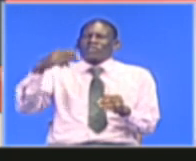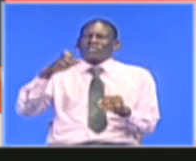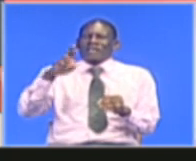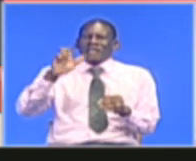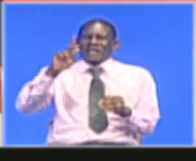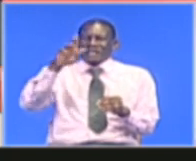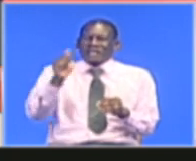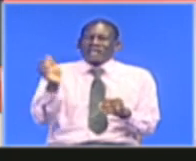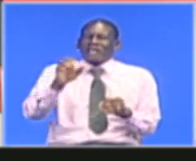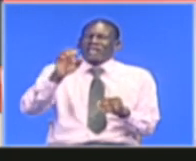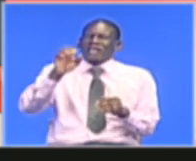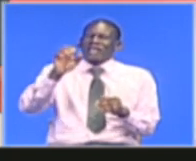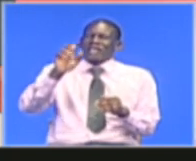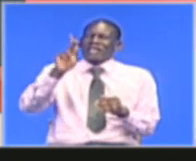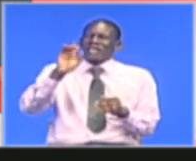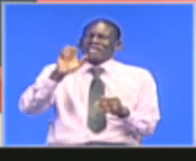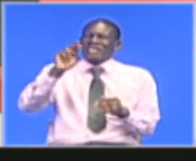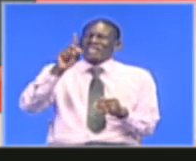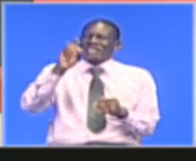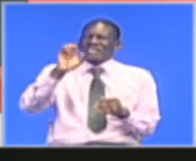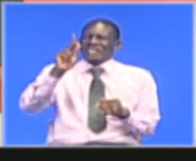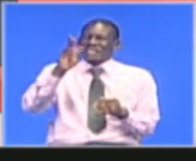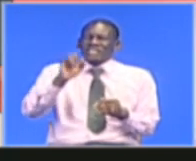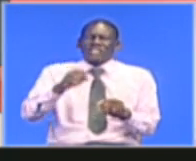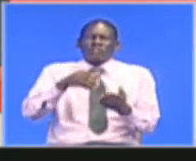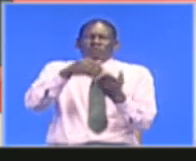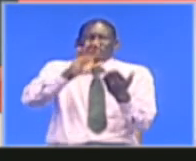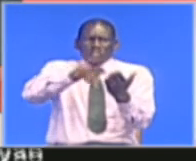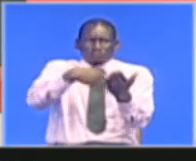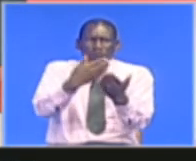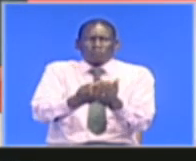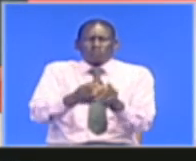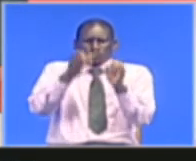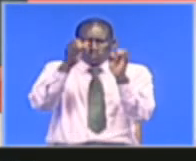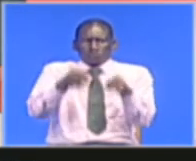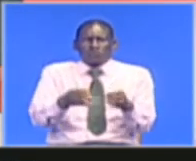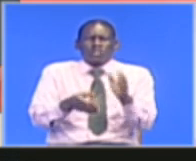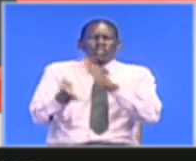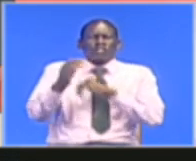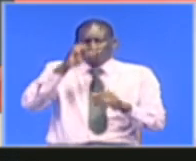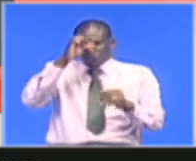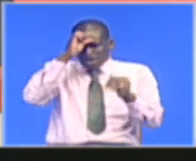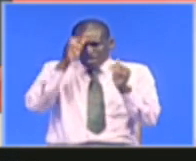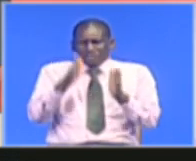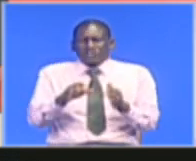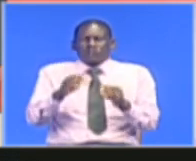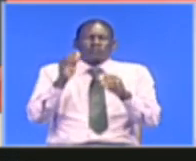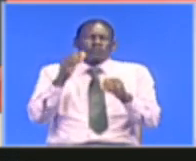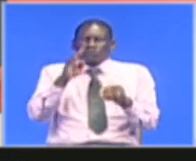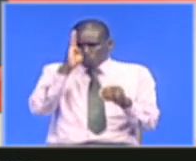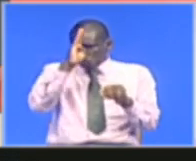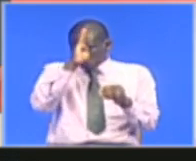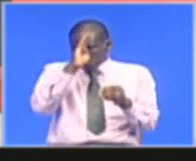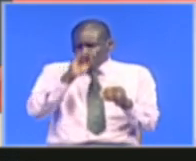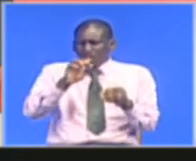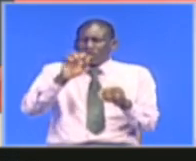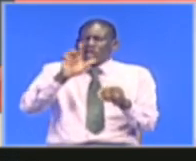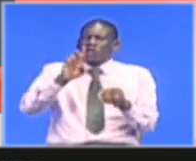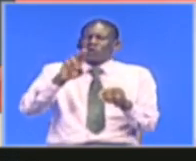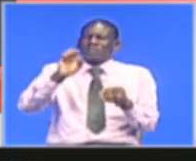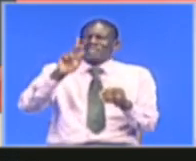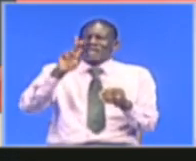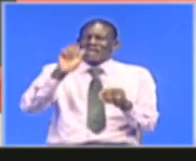ili kutuma ombi lake rasmi wakati shughuli hiyo itakapokuwa imeanza upya. Aliyekuwa gavana wa Bungoma Kenneth Lusaka alichaguliwa spika wa bunge hilo.